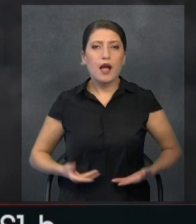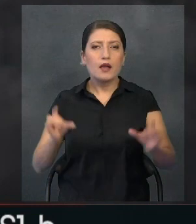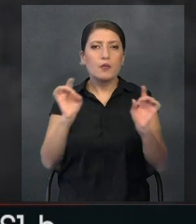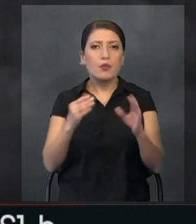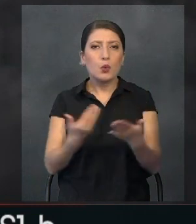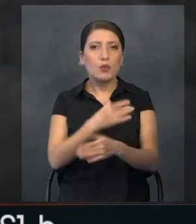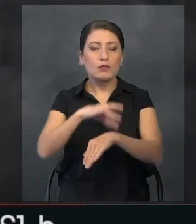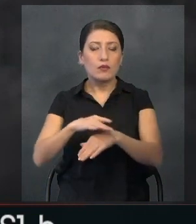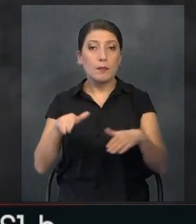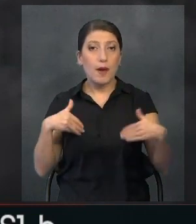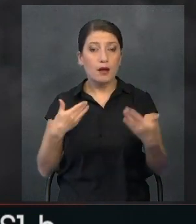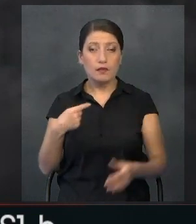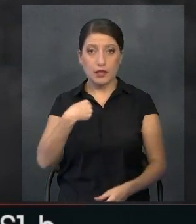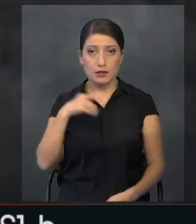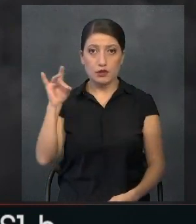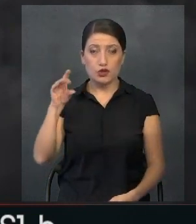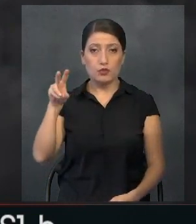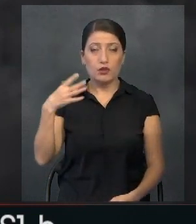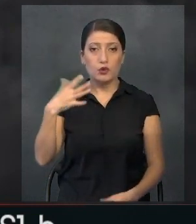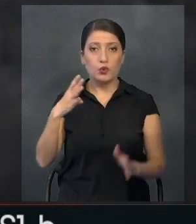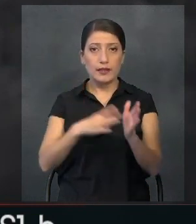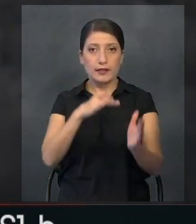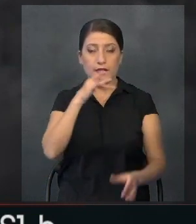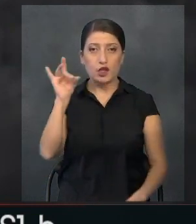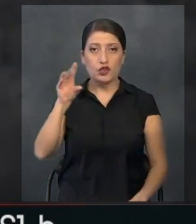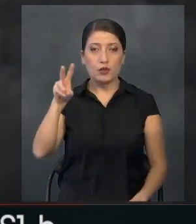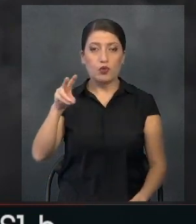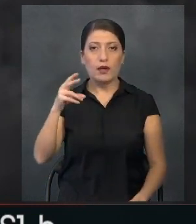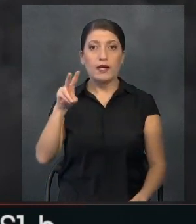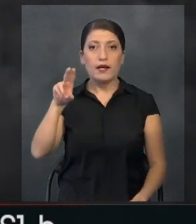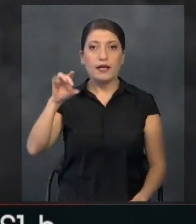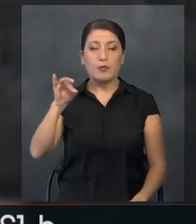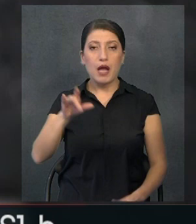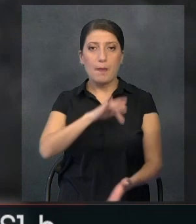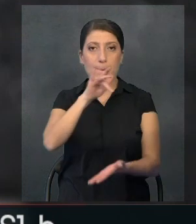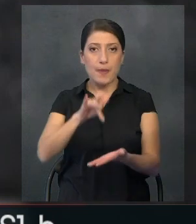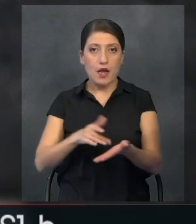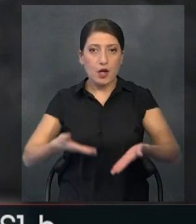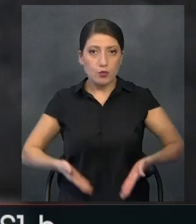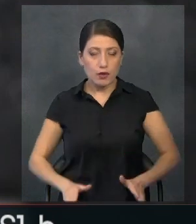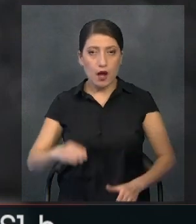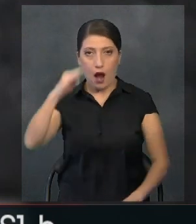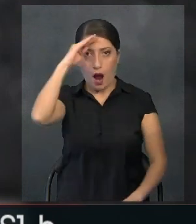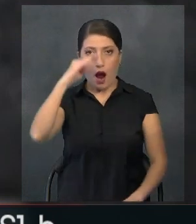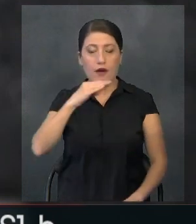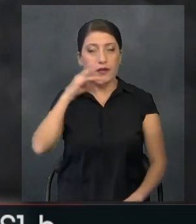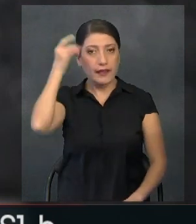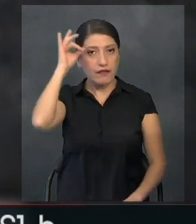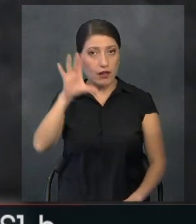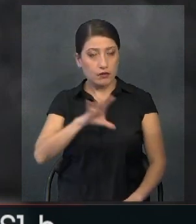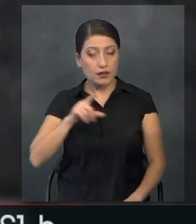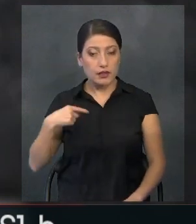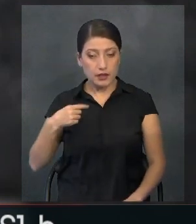բացահայտում։ Hello, I'm Richard Moore. 59-ամյա Ռիչարդ Մուրը Լիբիայի մայրաքաղաք Տրիպոլիում է ծնվել։ Հայրը դիվանագետ է եղել, ինքն